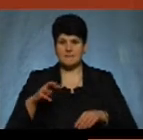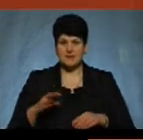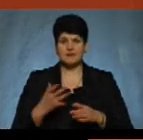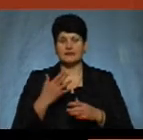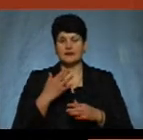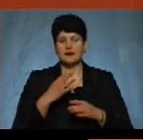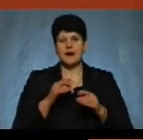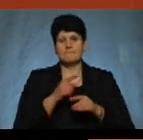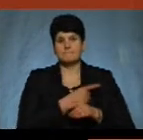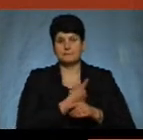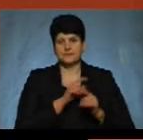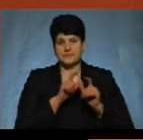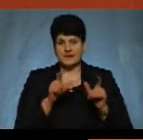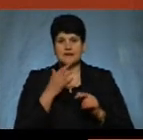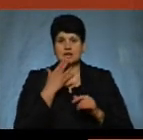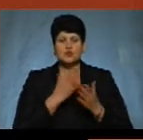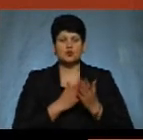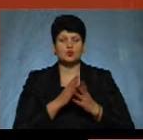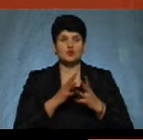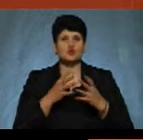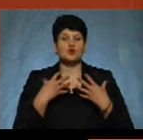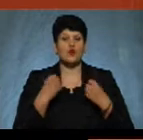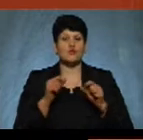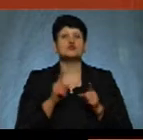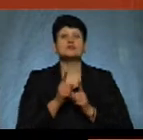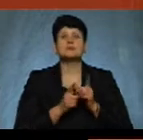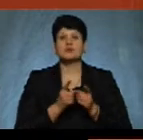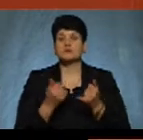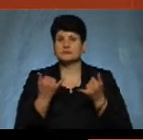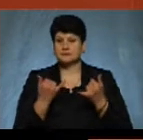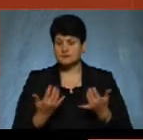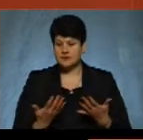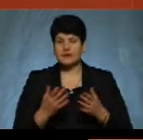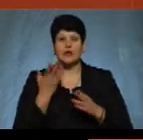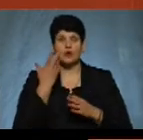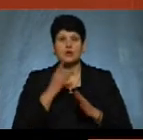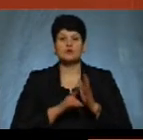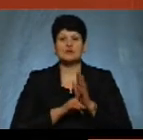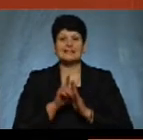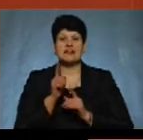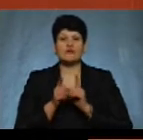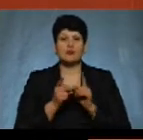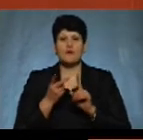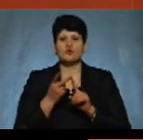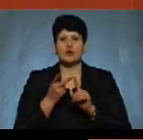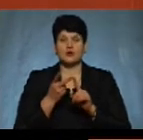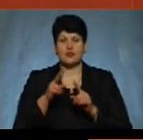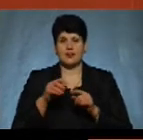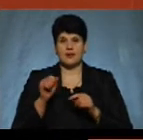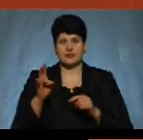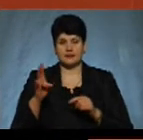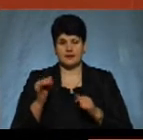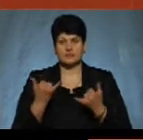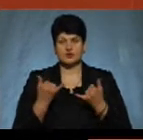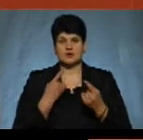службою здоров'я. Що змінилося в цьому році для тих, хто це зробив, та коли розпочнеться реформа вторинної ланки? Про це сьогодні говоримо із